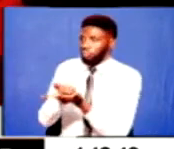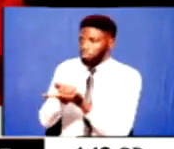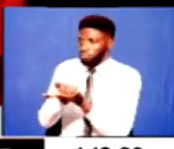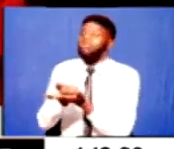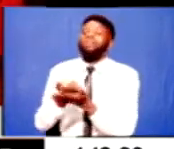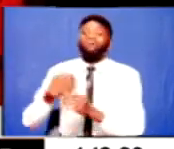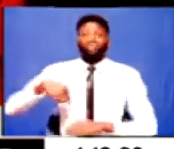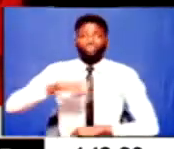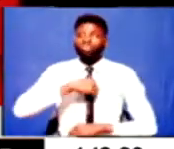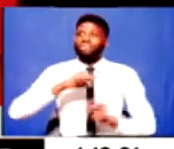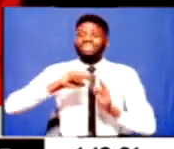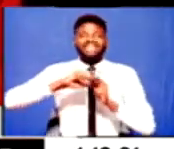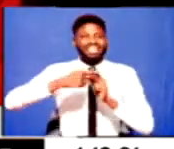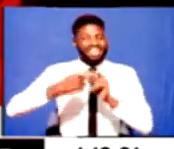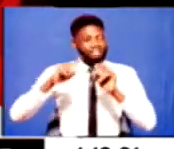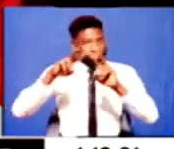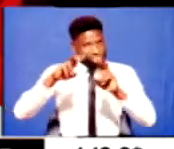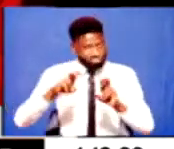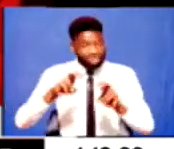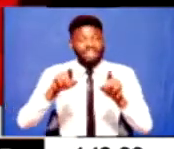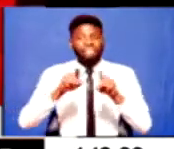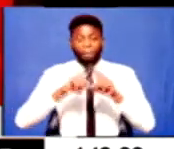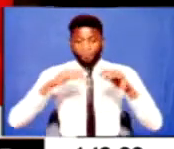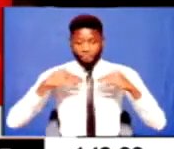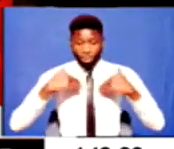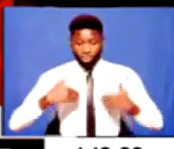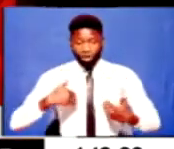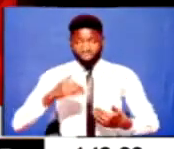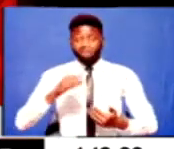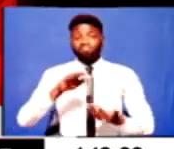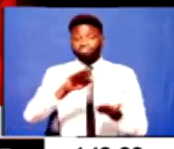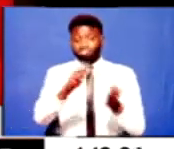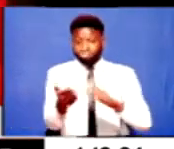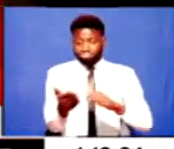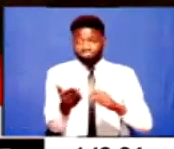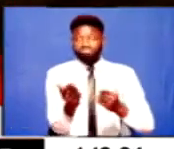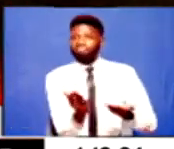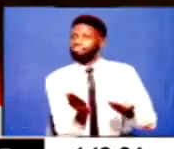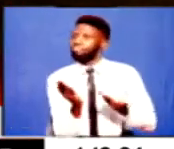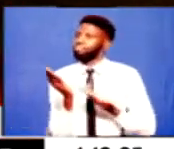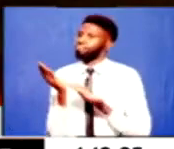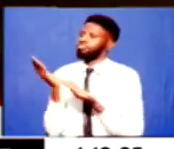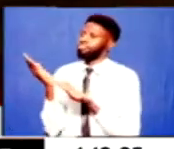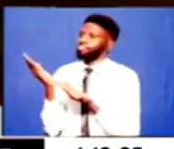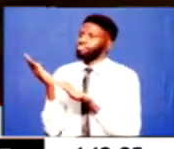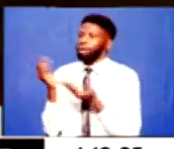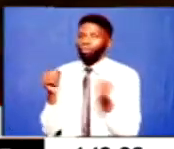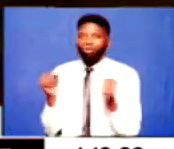and the body have been taken to PGH Hospital Moshari.